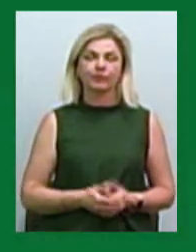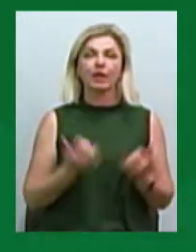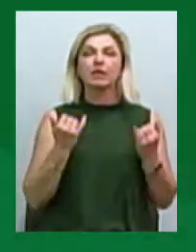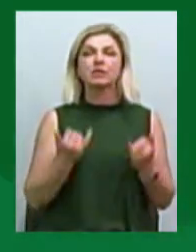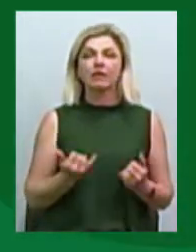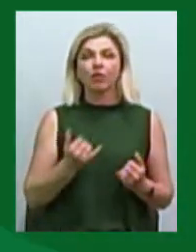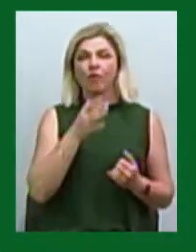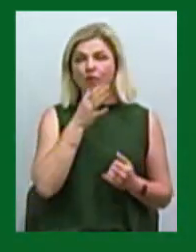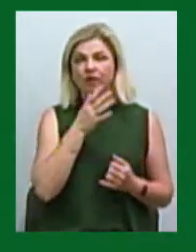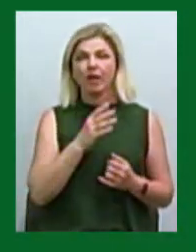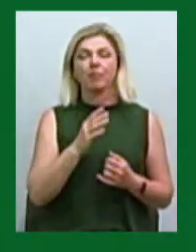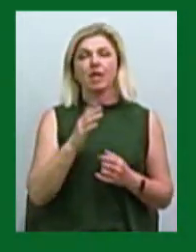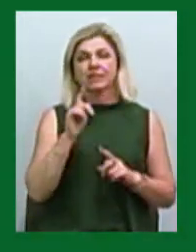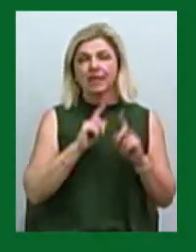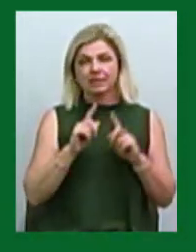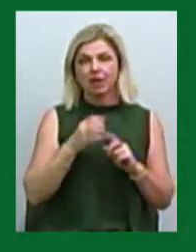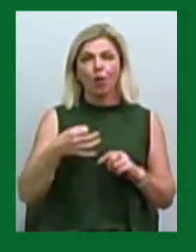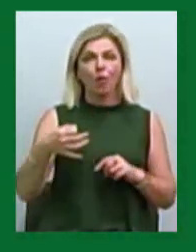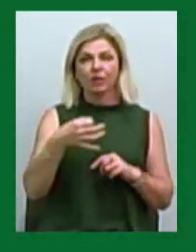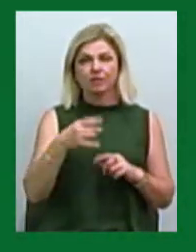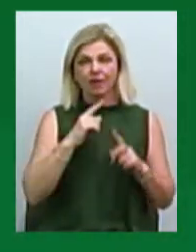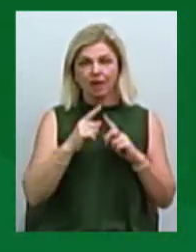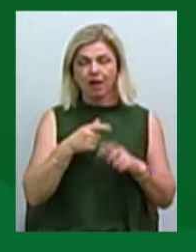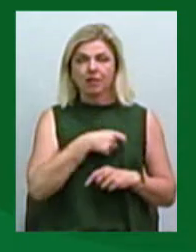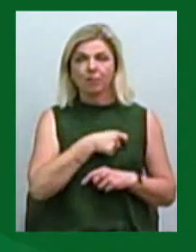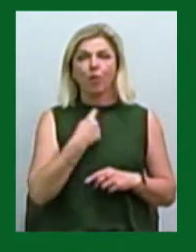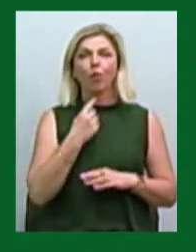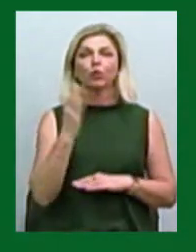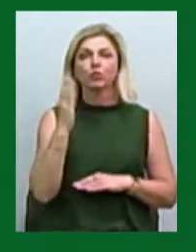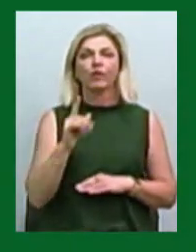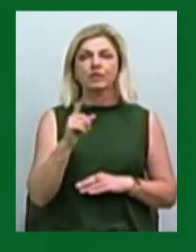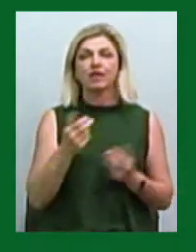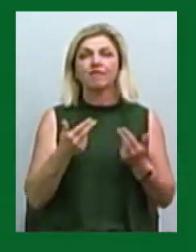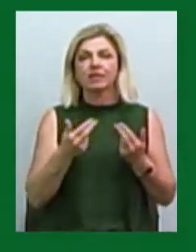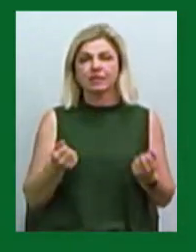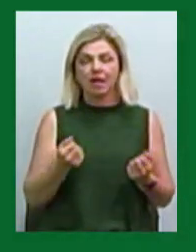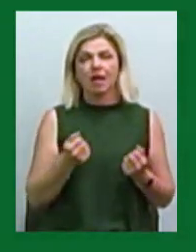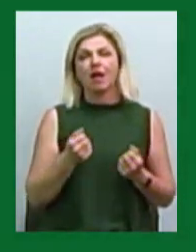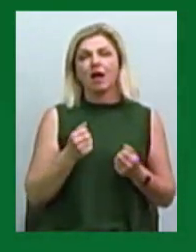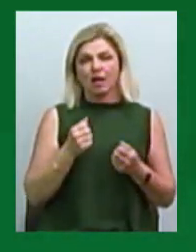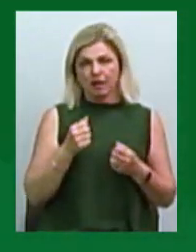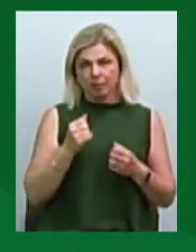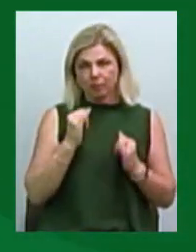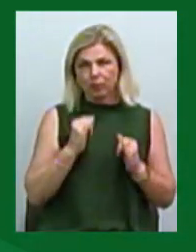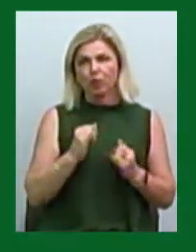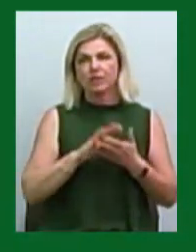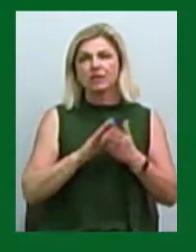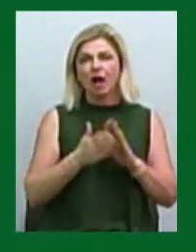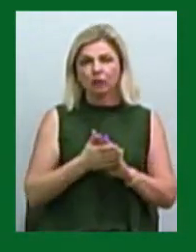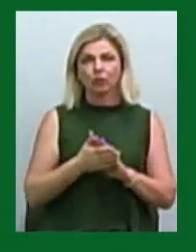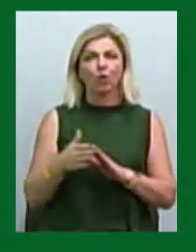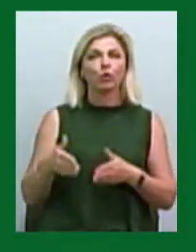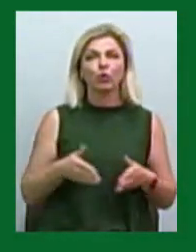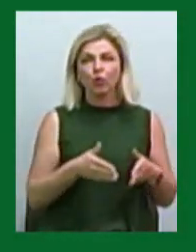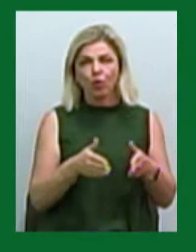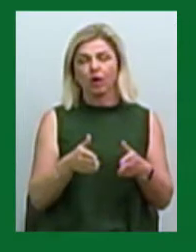Сьогодні в ході позачергової сесії обласної ради депутати проголосували за визнання критичного стану автомобільних доріг державного